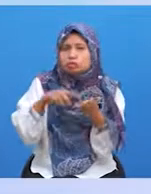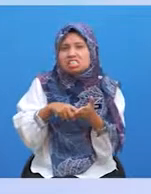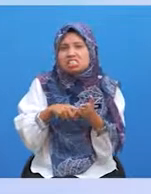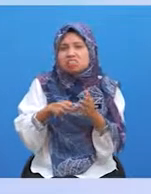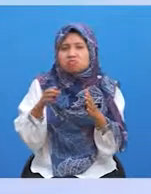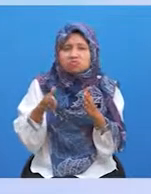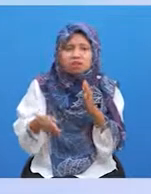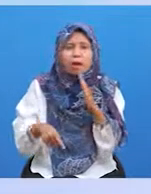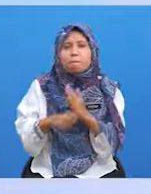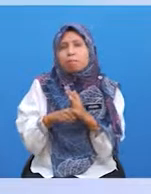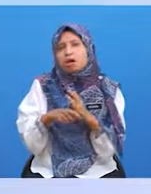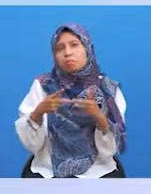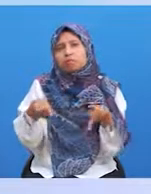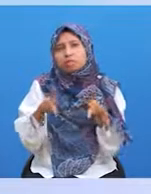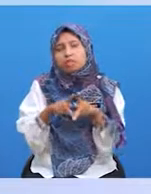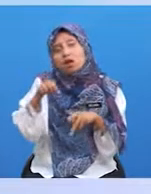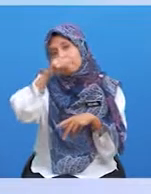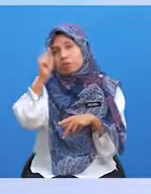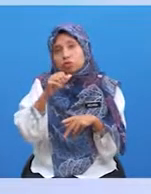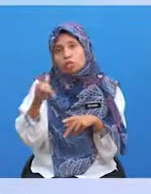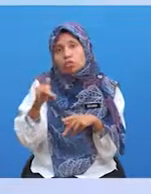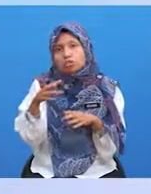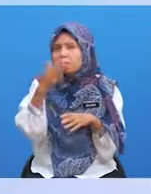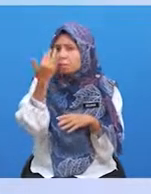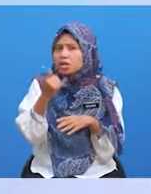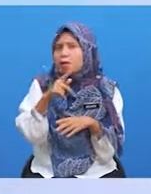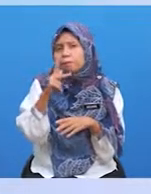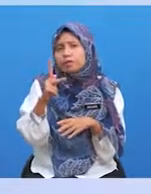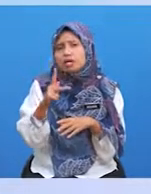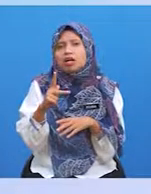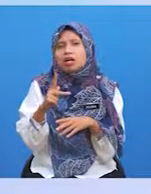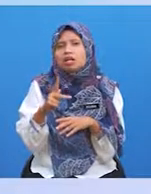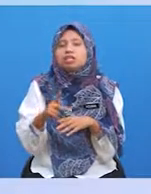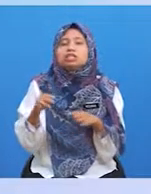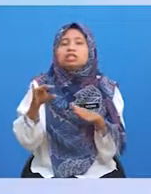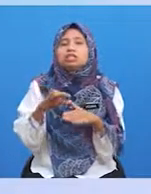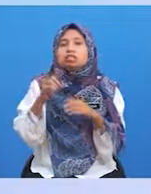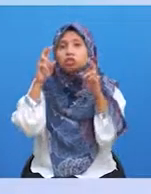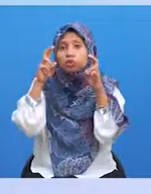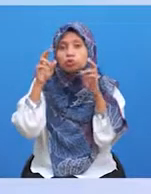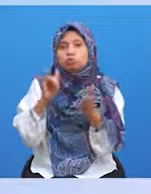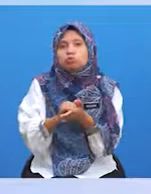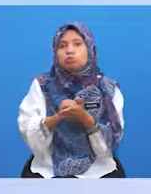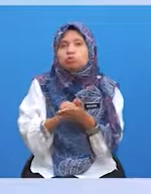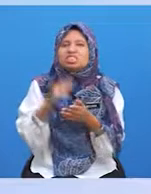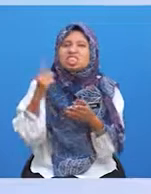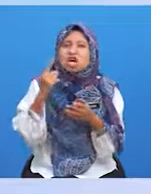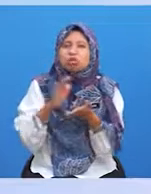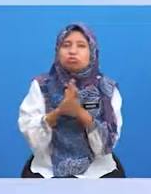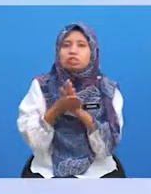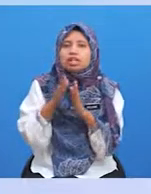penting. Persoalannya, mengapakah isu sedemikian sering menjadi buah